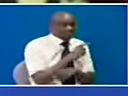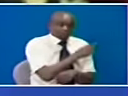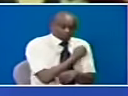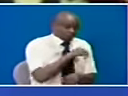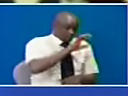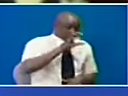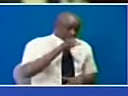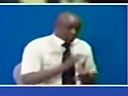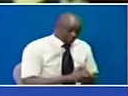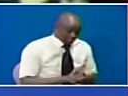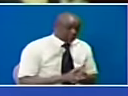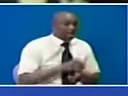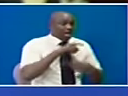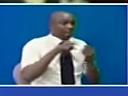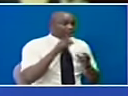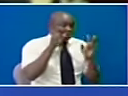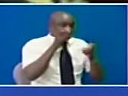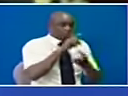zetu, masuala